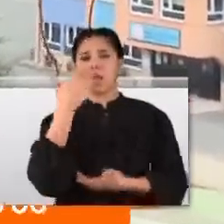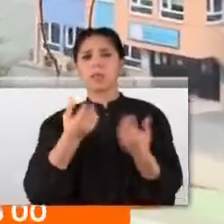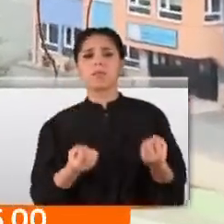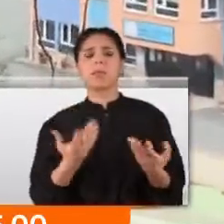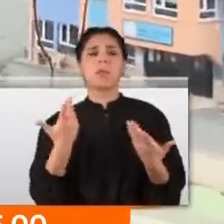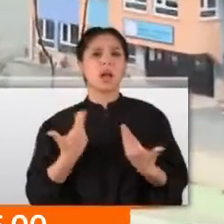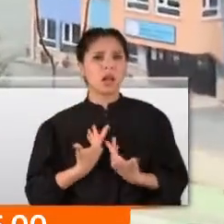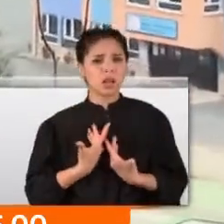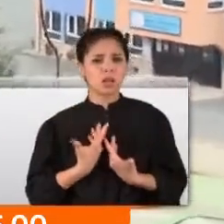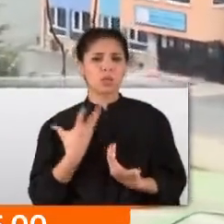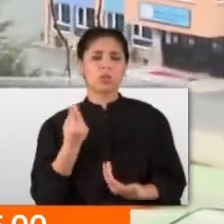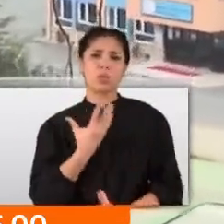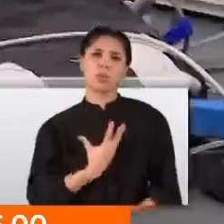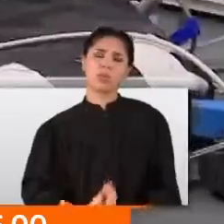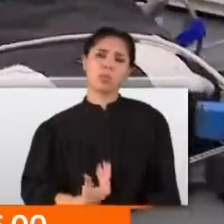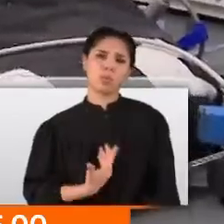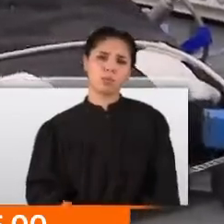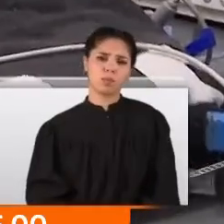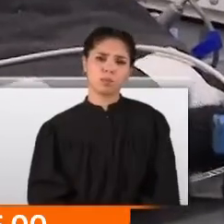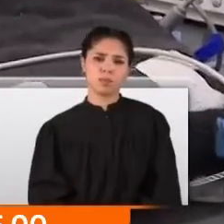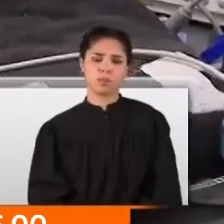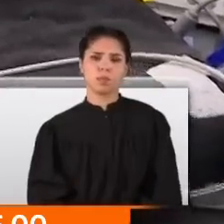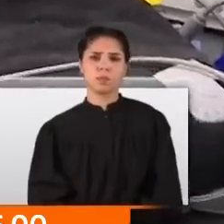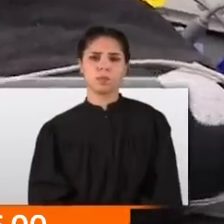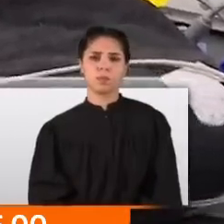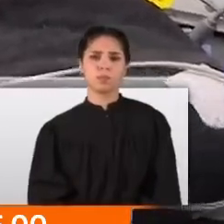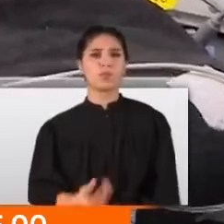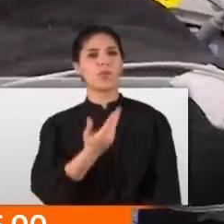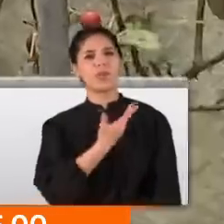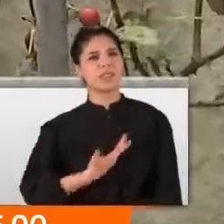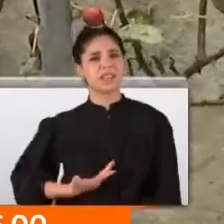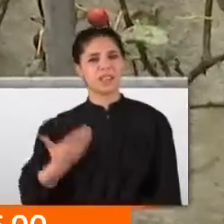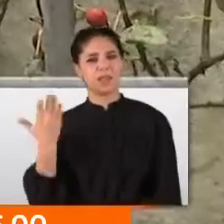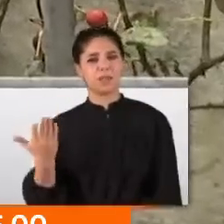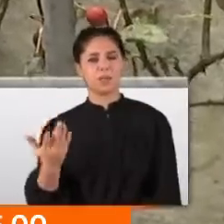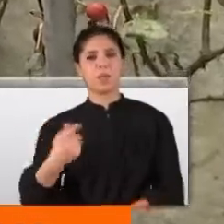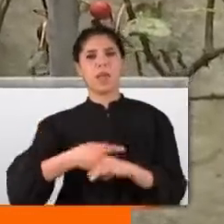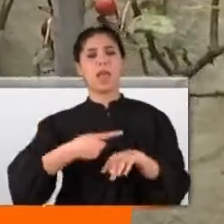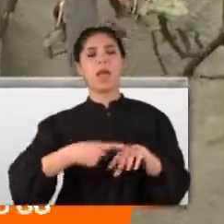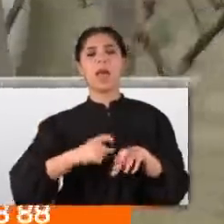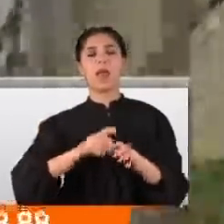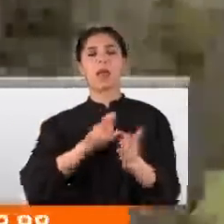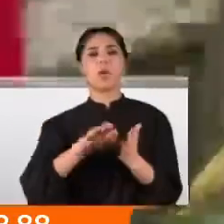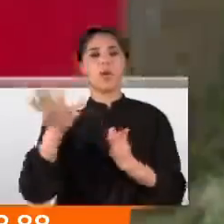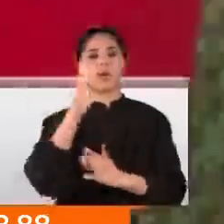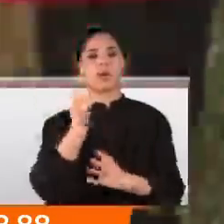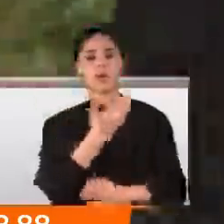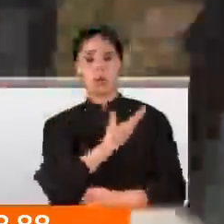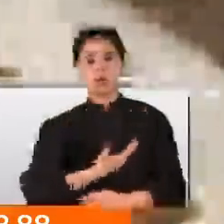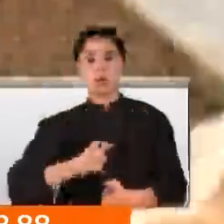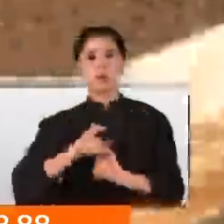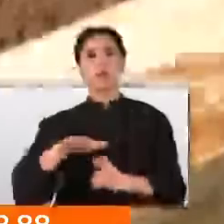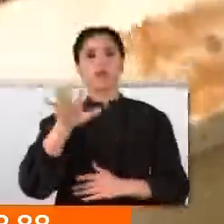an. Çok üzgünüm, çok çok üzgünüm. Çok seviyoruz Hera'yı. Hera'yı herkes çok seviyordu. O bir sosyal